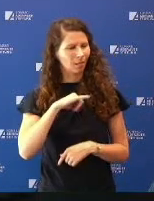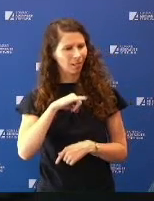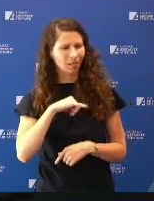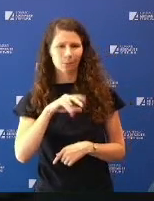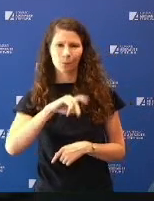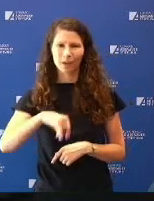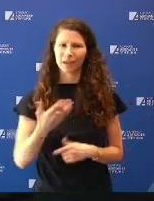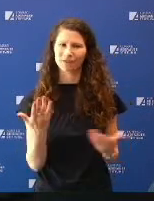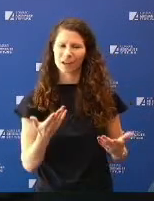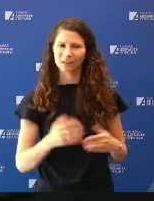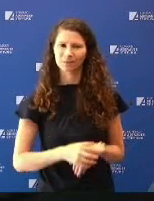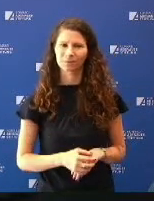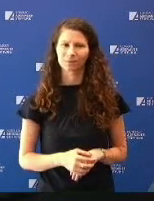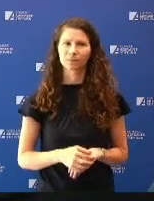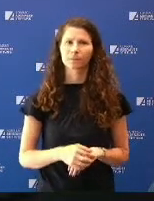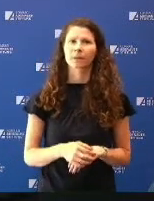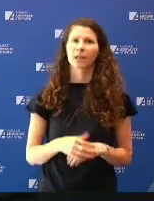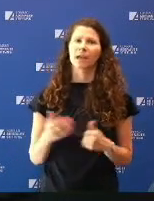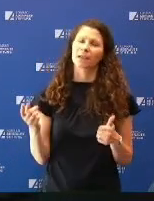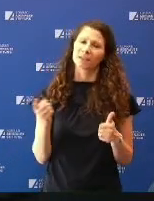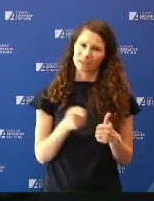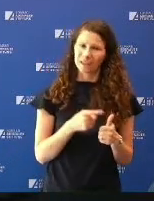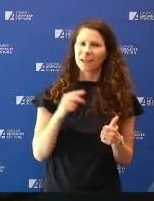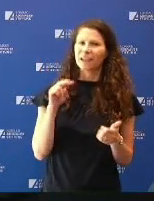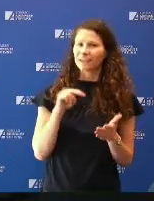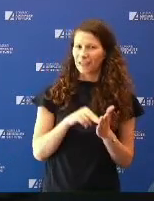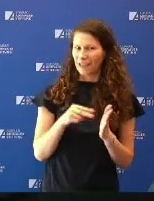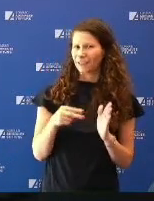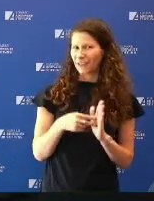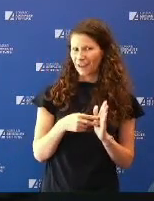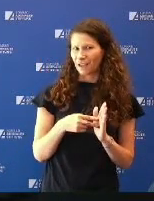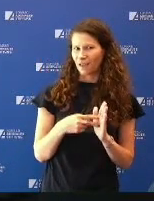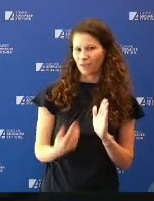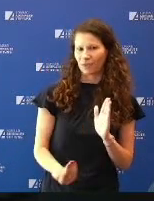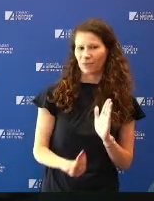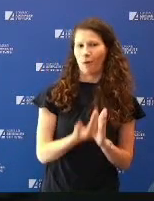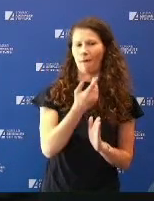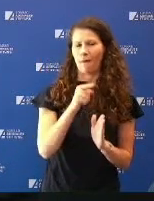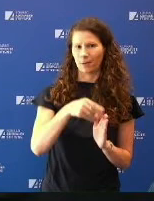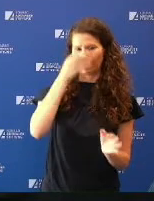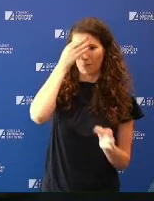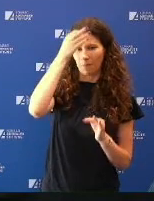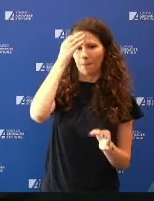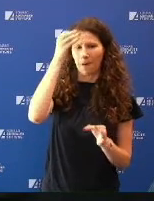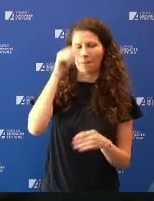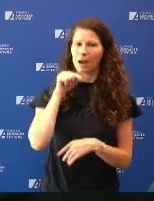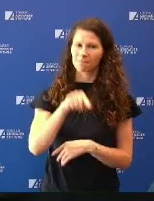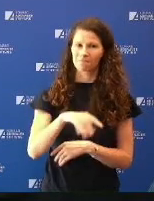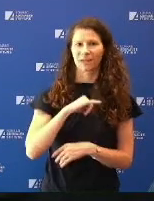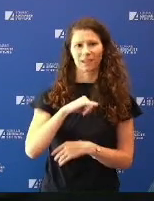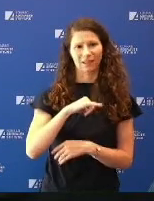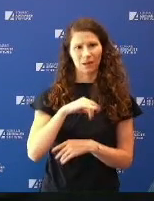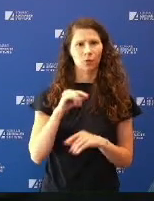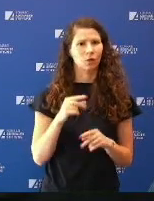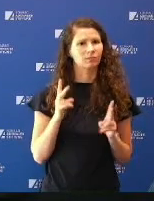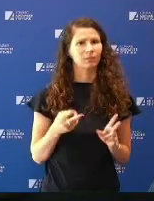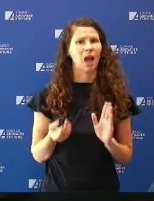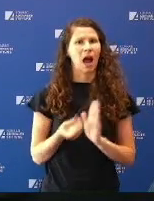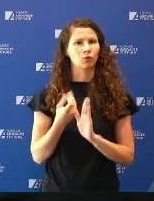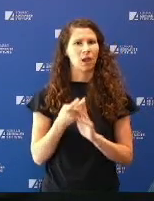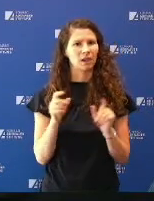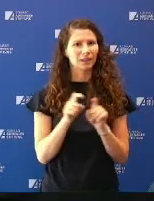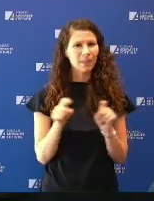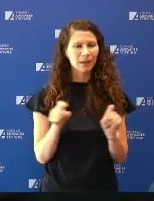ist es die technische Neuerung, an der man arbeitet sozusagen, also an wirklich aktuellen Themen, die